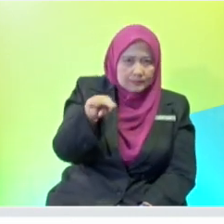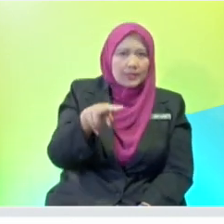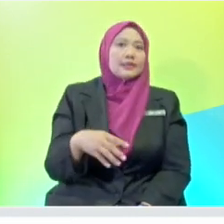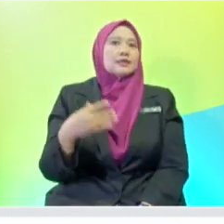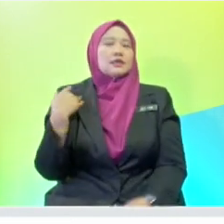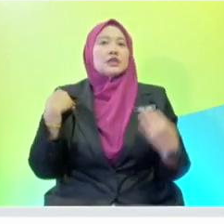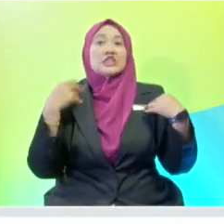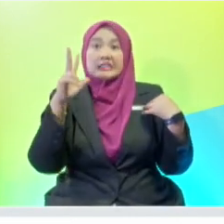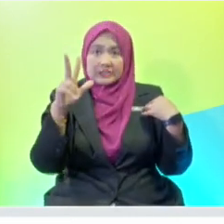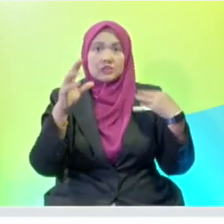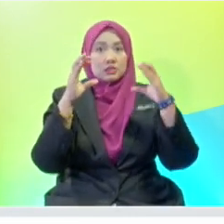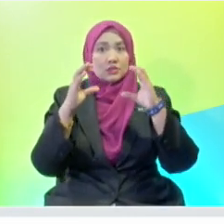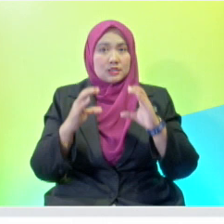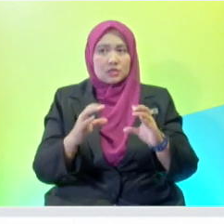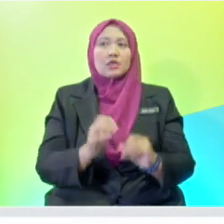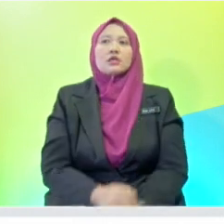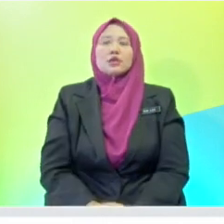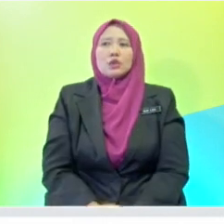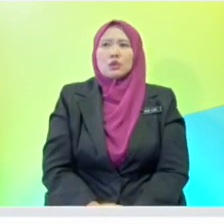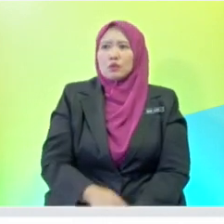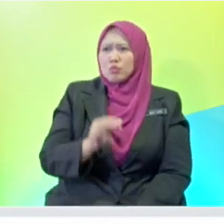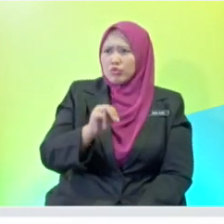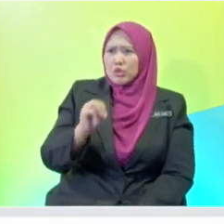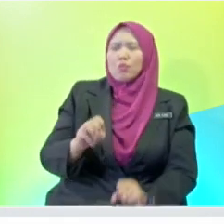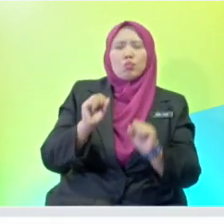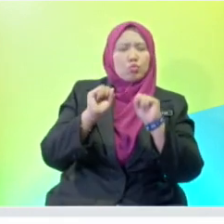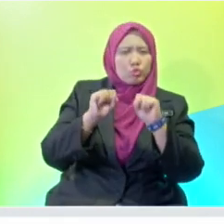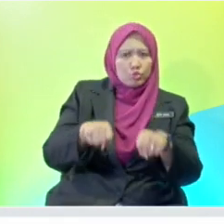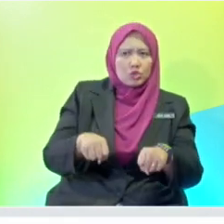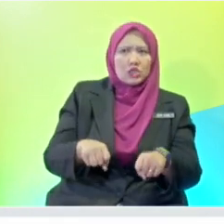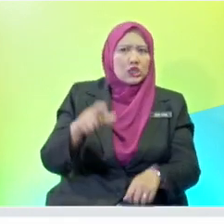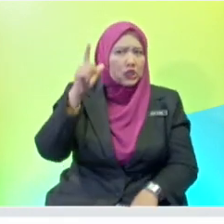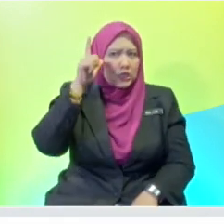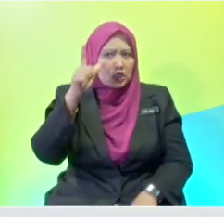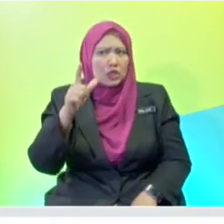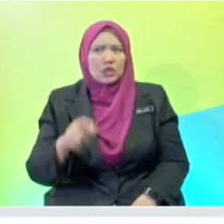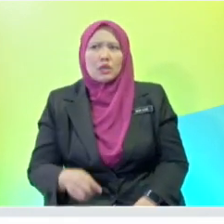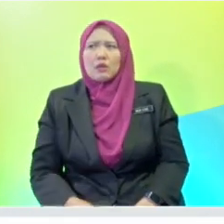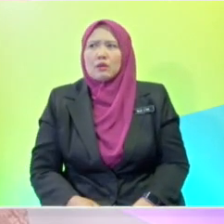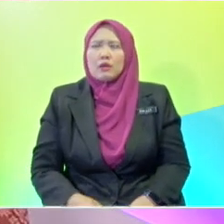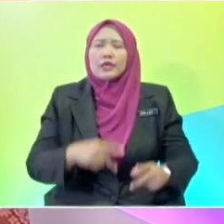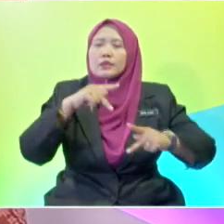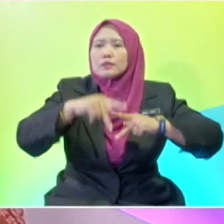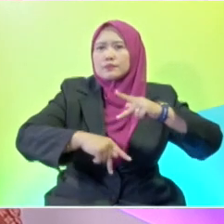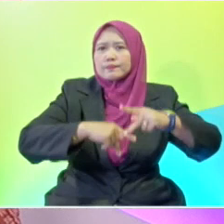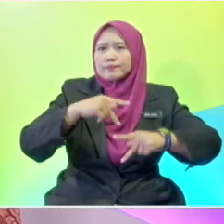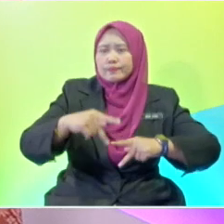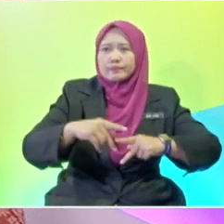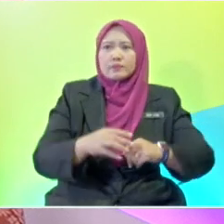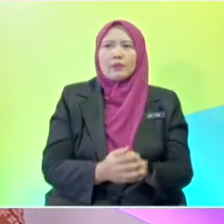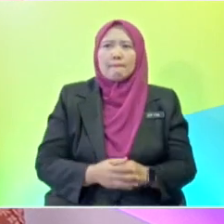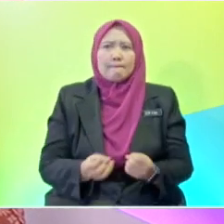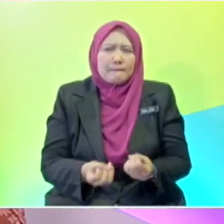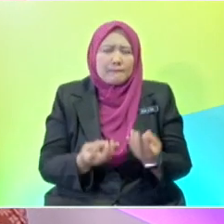oleh itu murid muda akan melalui proses di mana murid-murid menjalankan berbagai